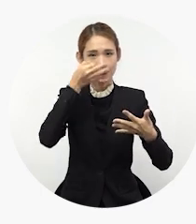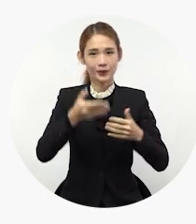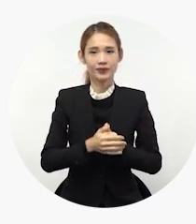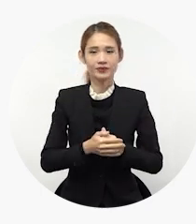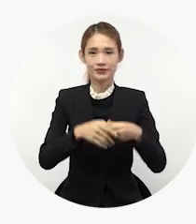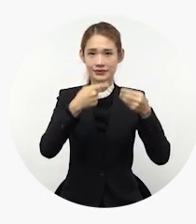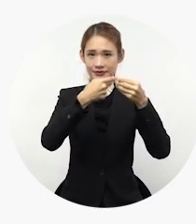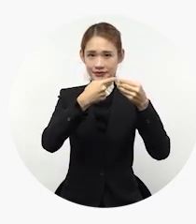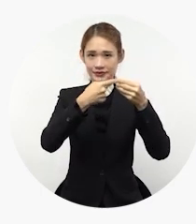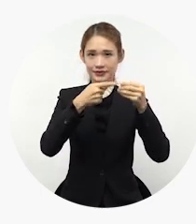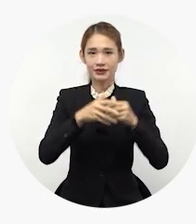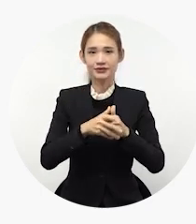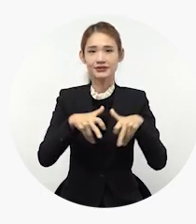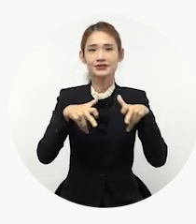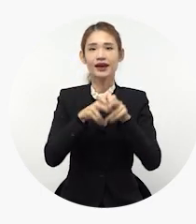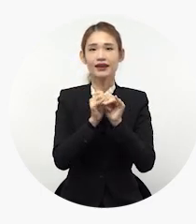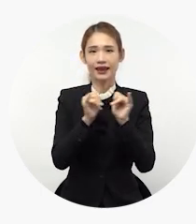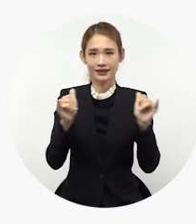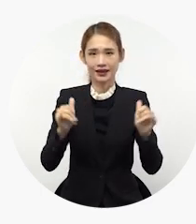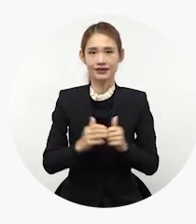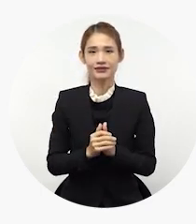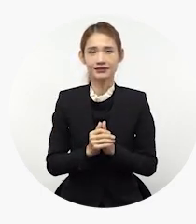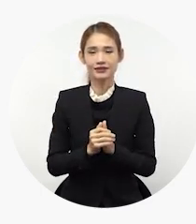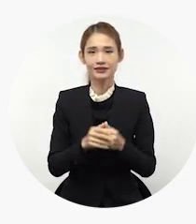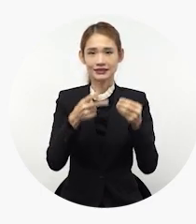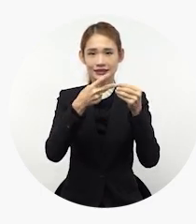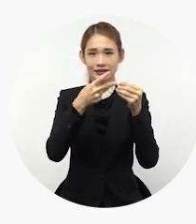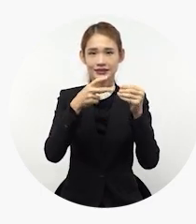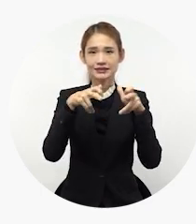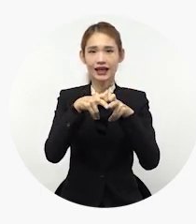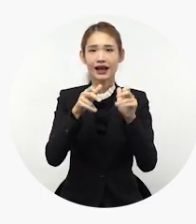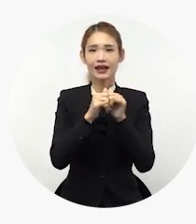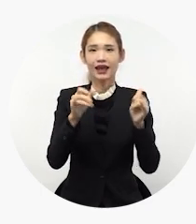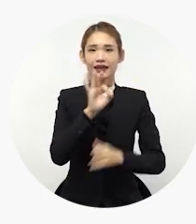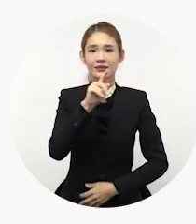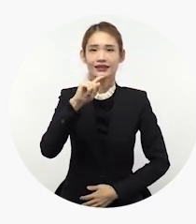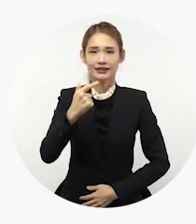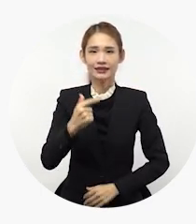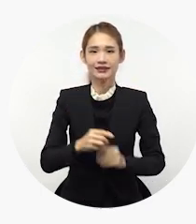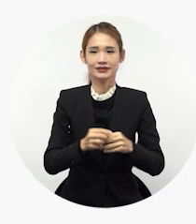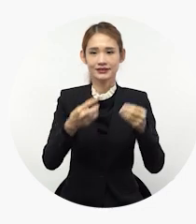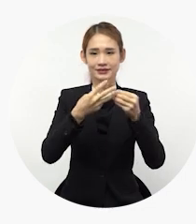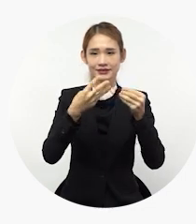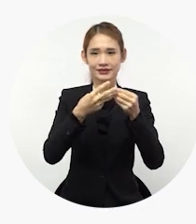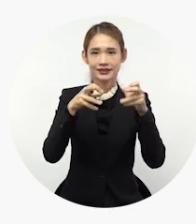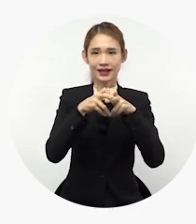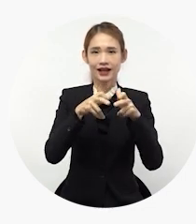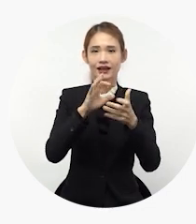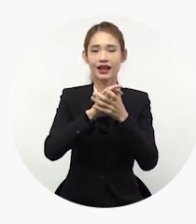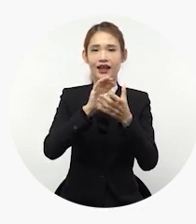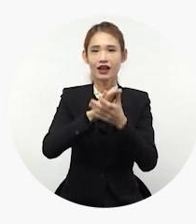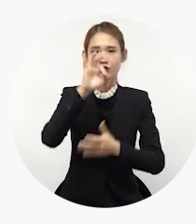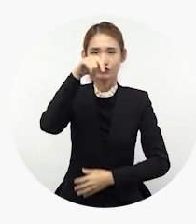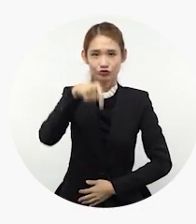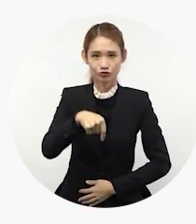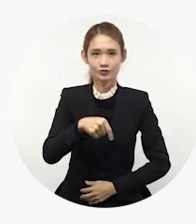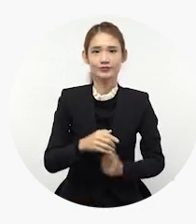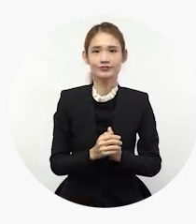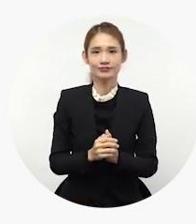드려볼게요. 좋습니다. 1번 장애자, 2번 장애인, 3번